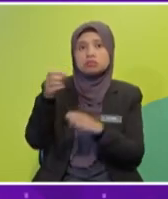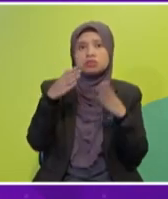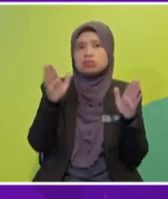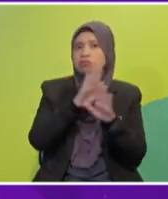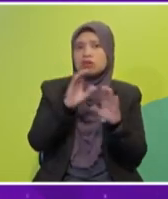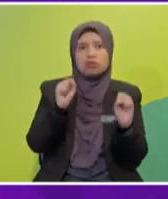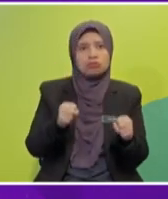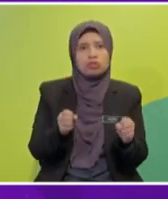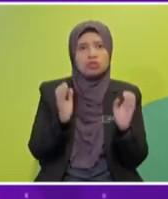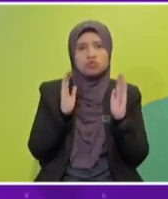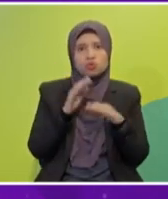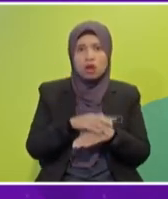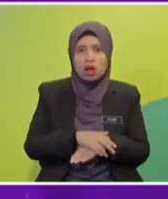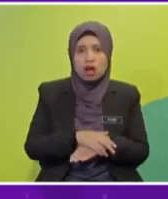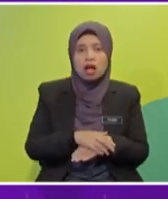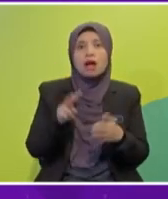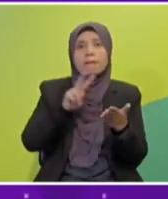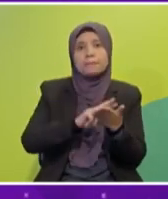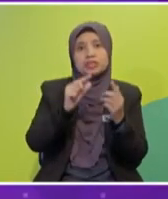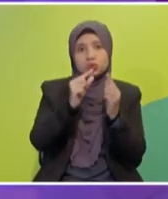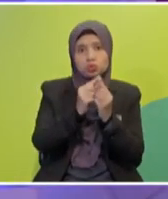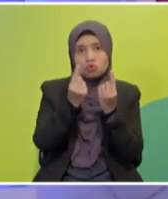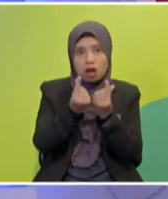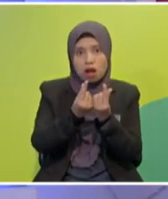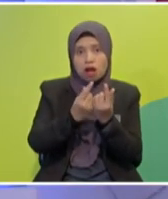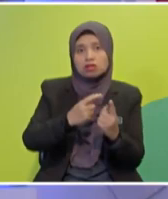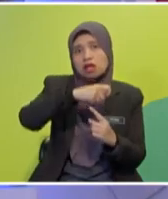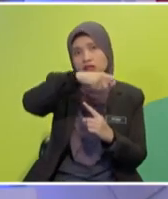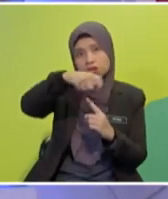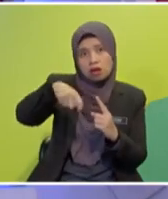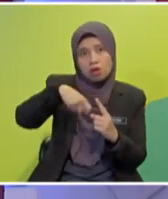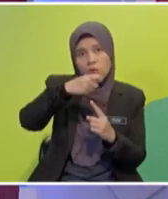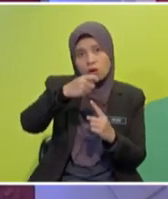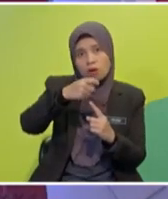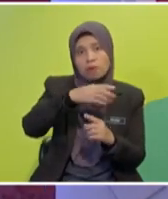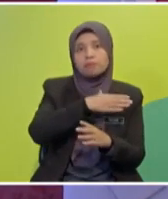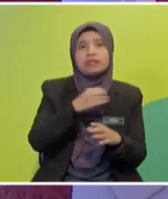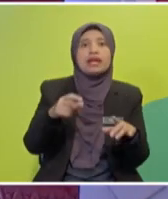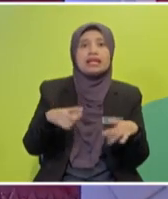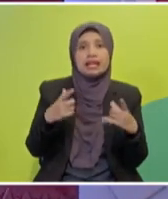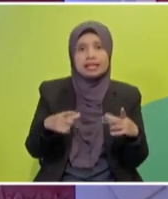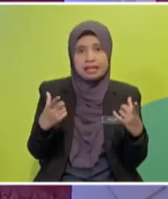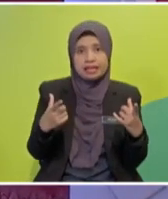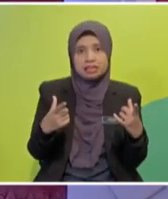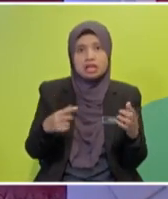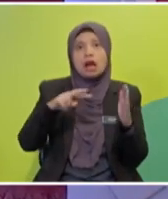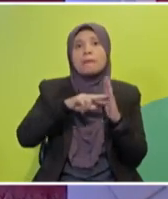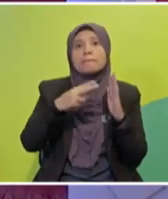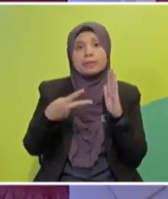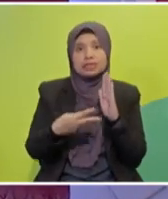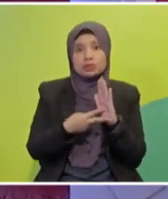Al-Quran, menyentuh Al-Quran dan tawaf. Okey? Okey, itu maksud